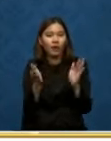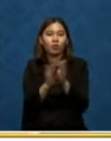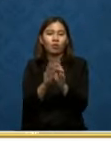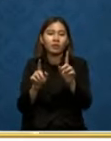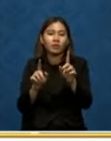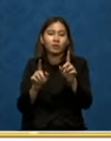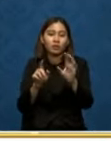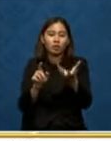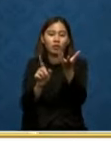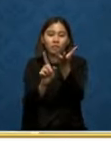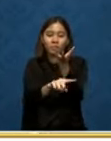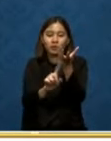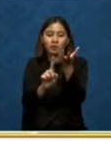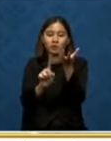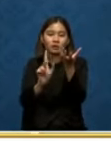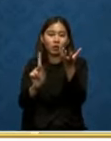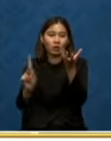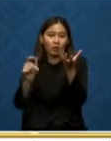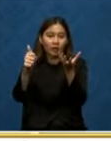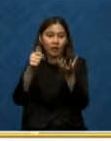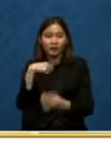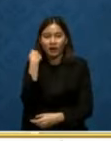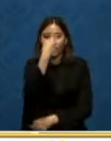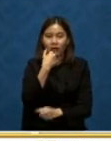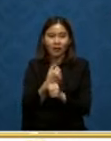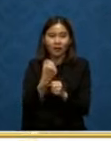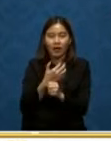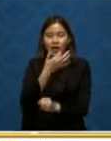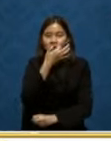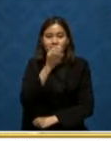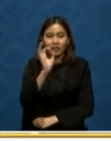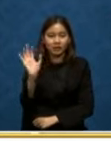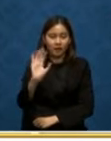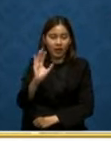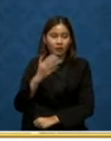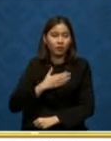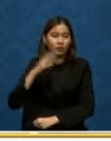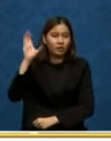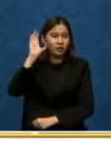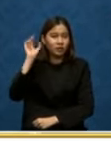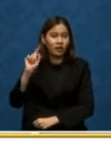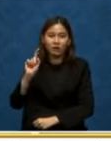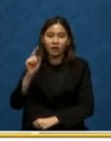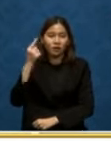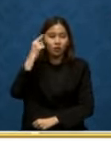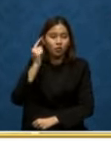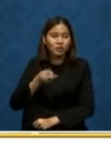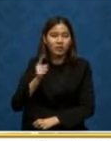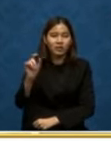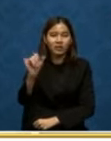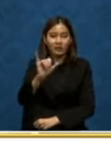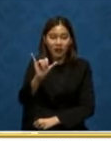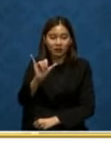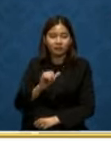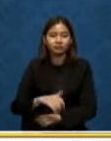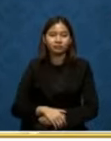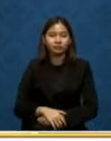ปัญหาอย่างนี้ถ้าคนไม่เคยประกอบอาชีพหรือไม่ได้คนได้อยู่ในพื้นที่เนี่ยผมเชื่อว่าเรายังไม่ได้สัมผัสเรามี